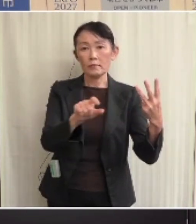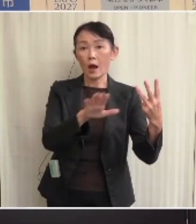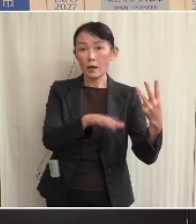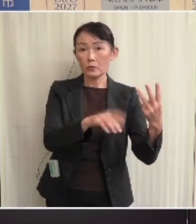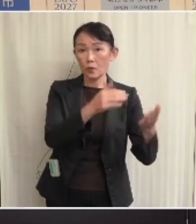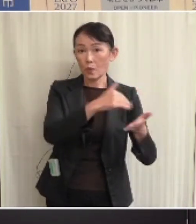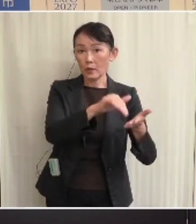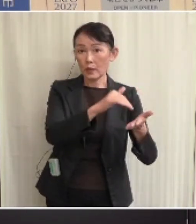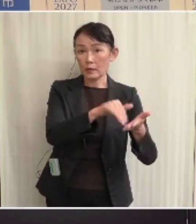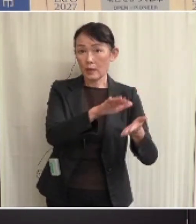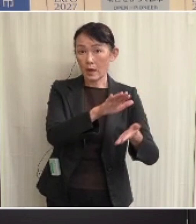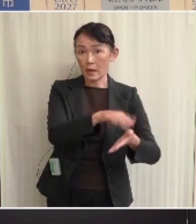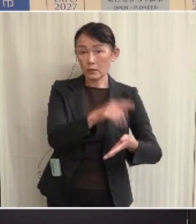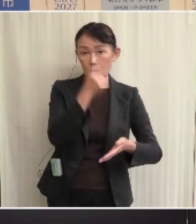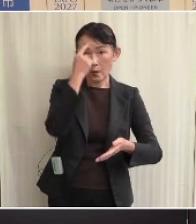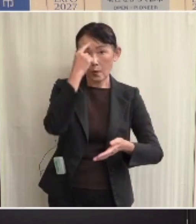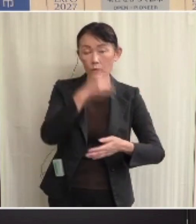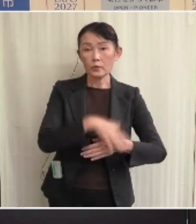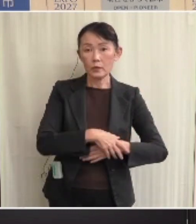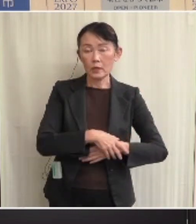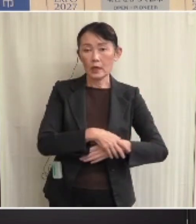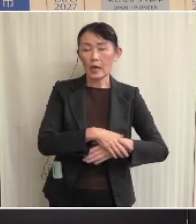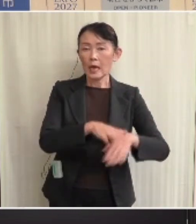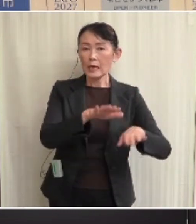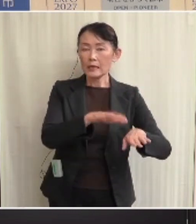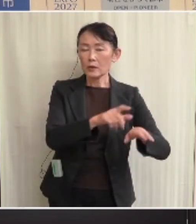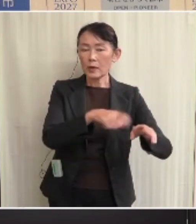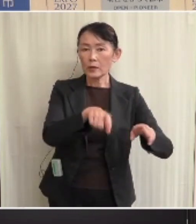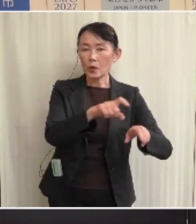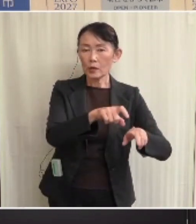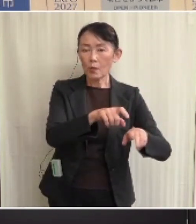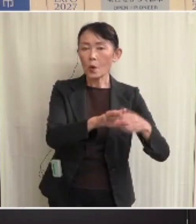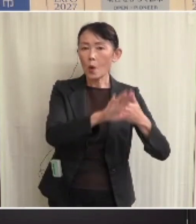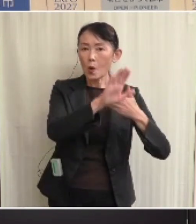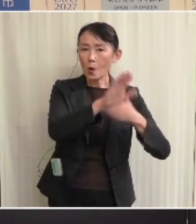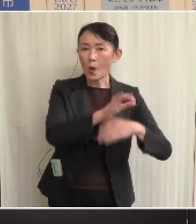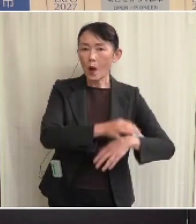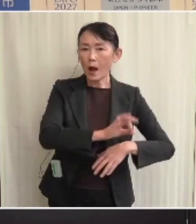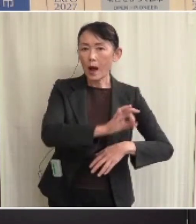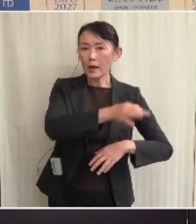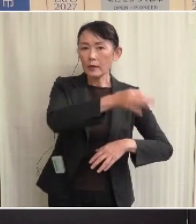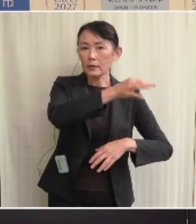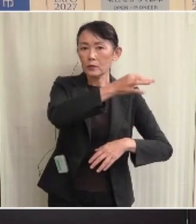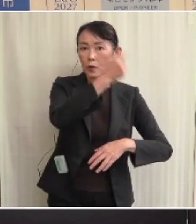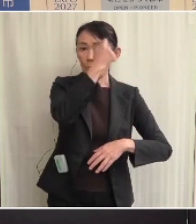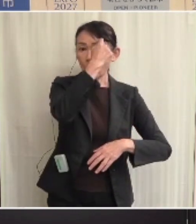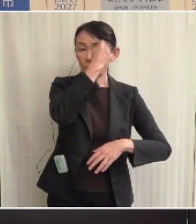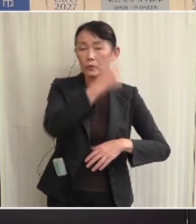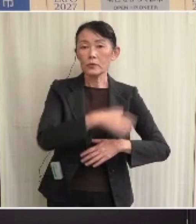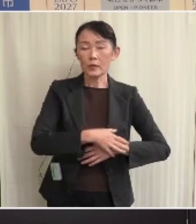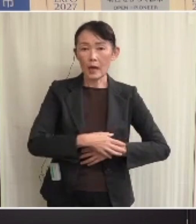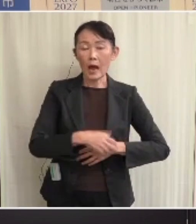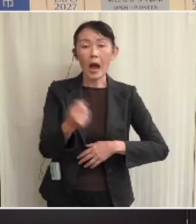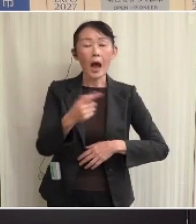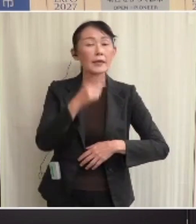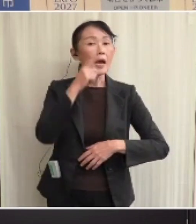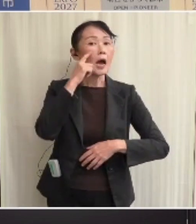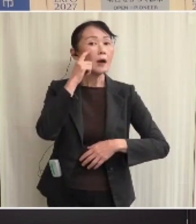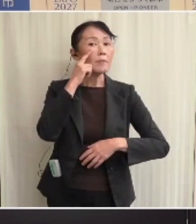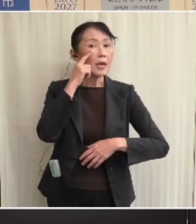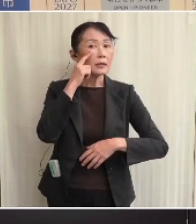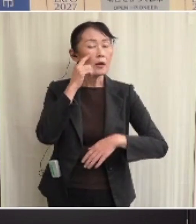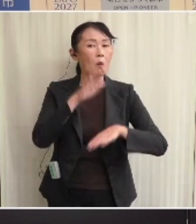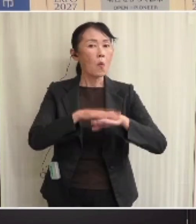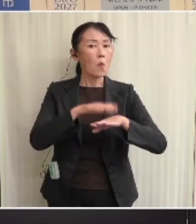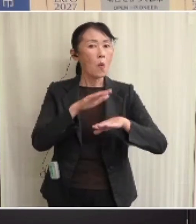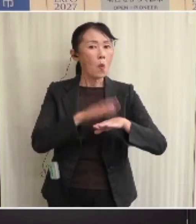く今の現状を考えると上がってくるのかなというところで、まあ、早め早めのその手を打っていくというの